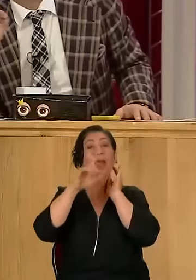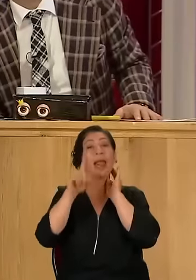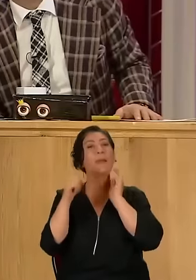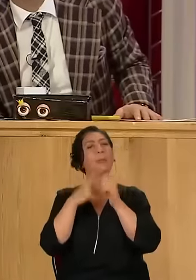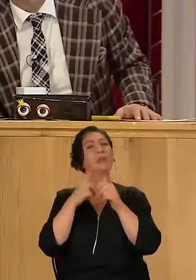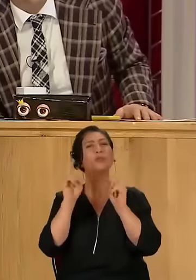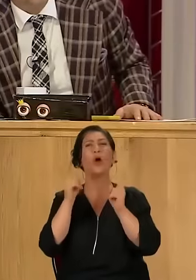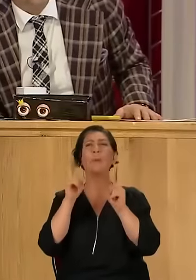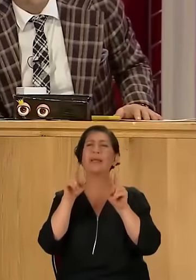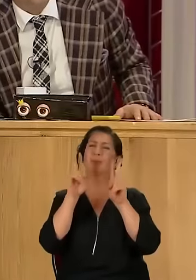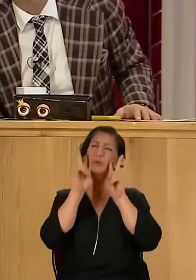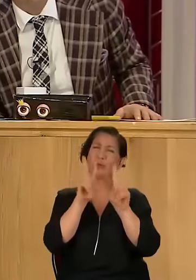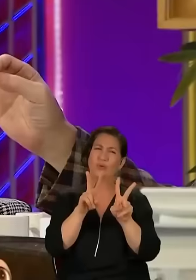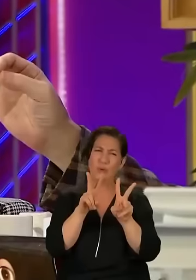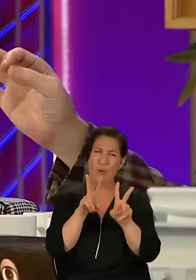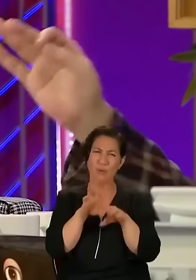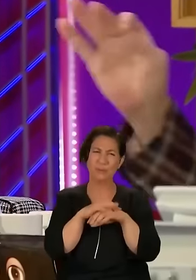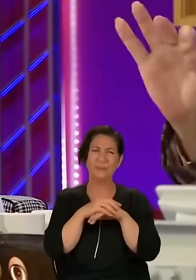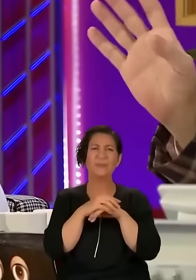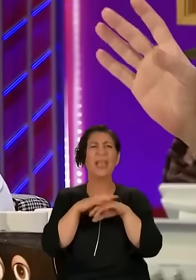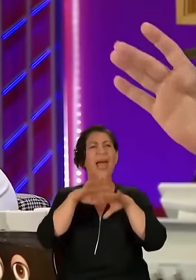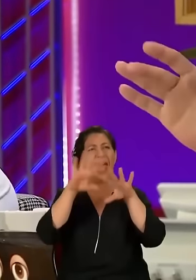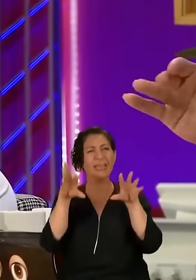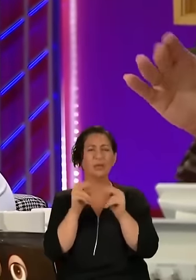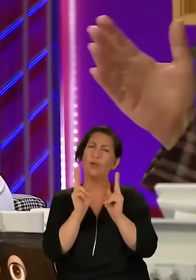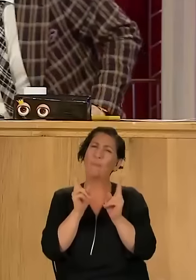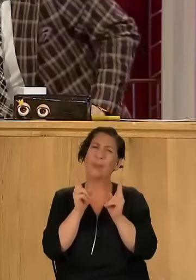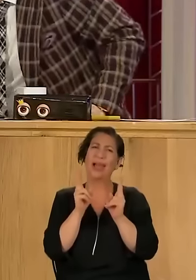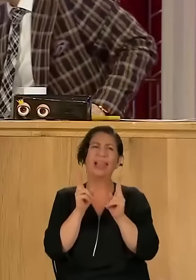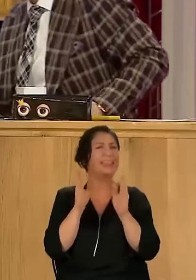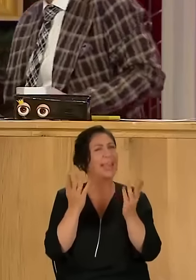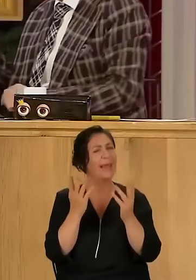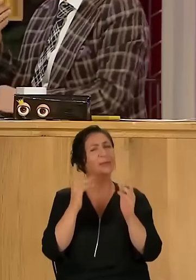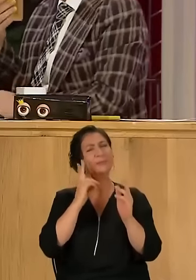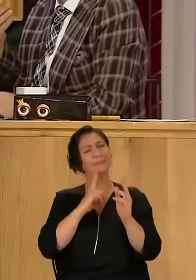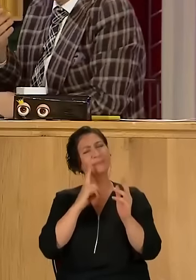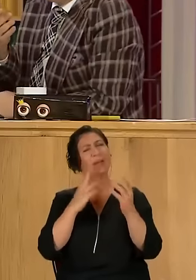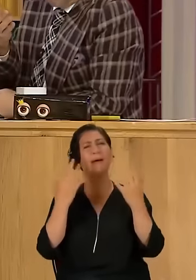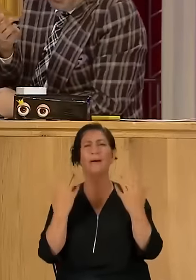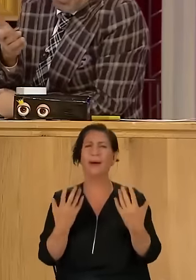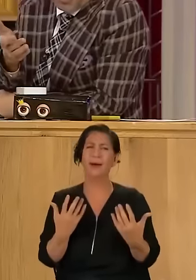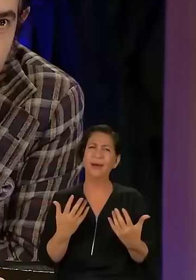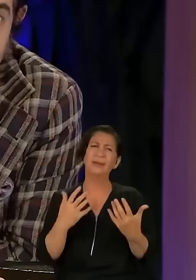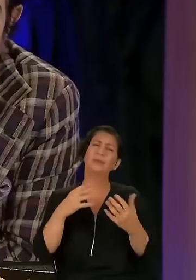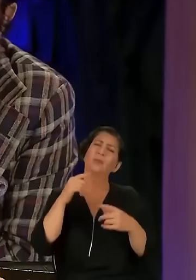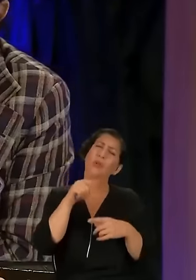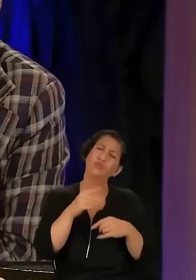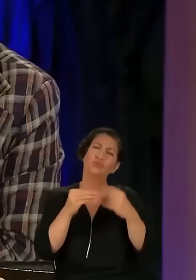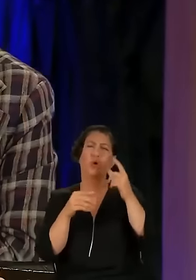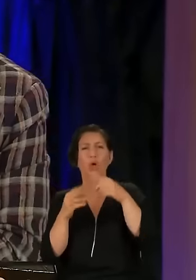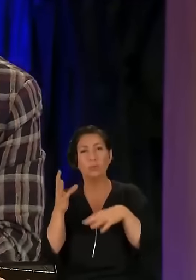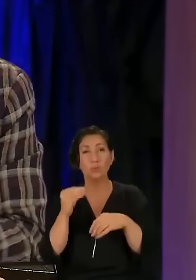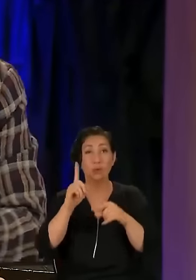şey yolunda gidiyormuş gibi görünür. Her şey yolunda gidiyor. Çünkü sükunetli. Hemen böyle olmuş, şöyle olmuş